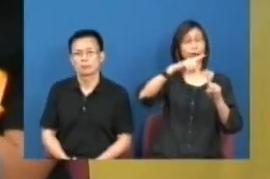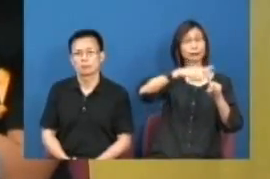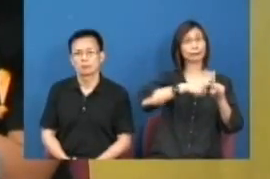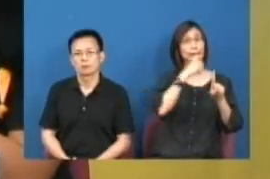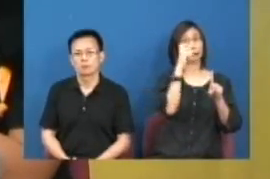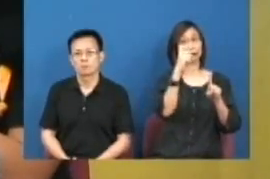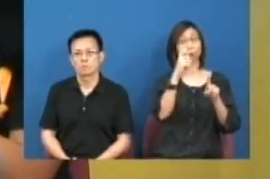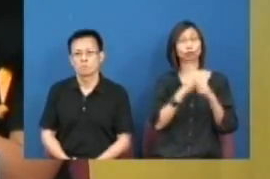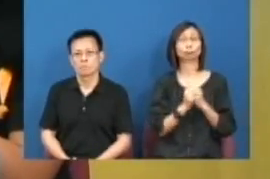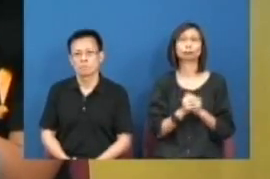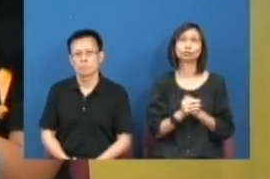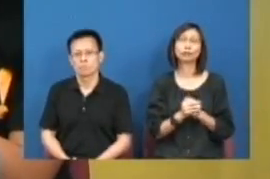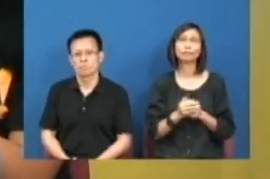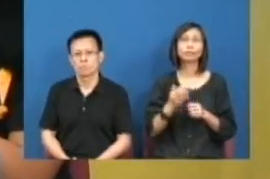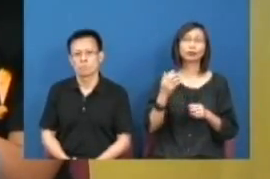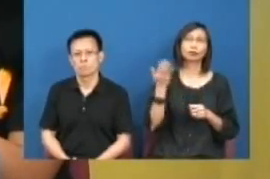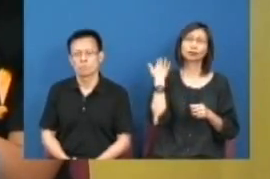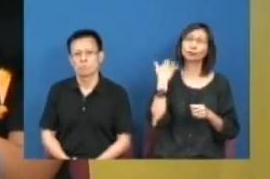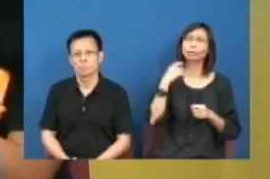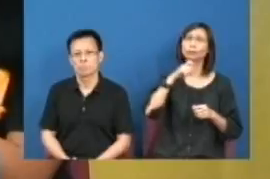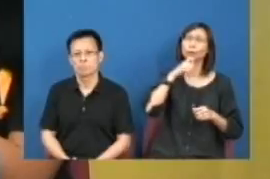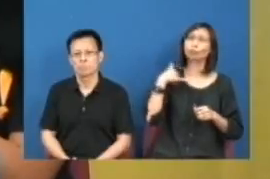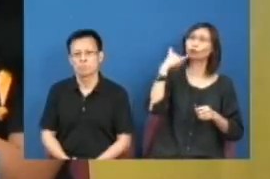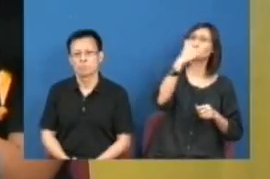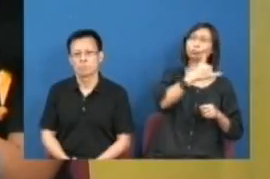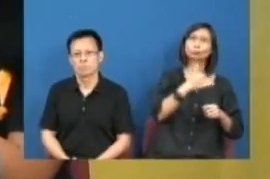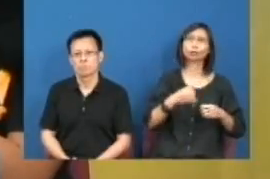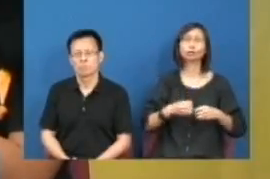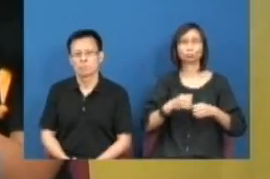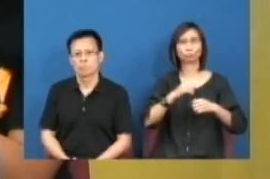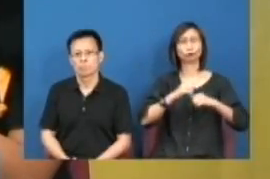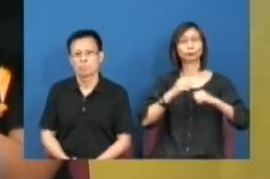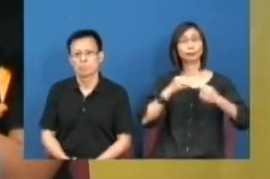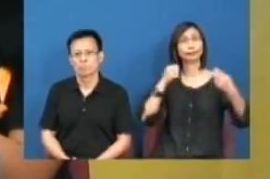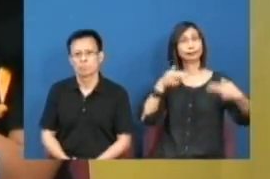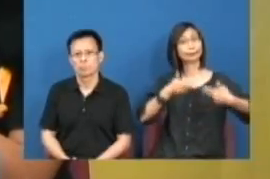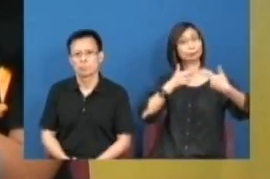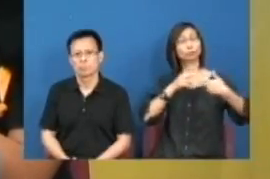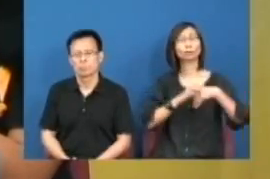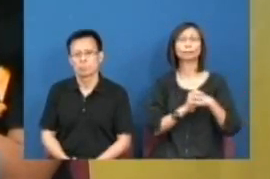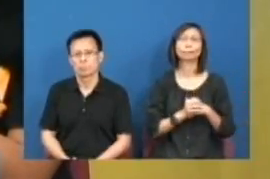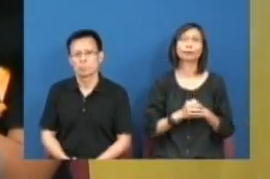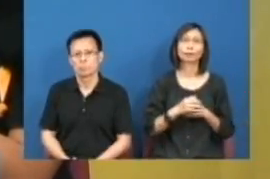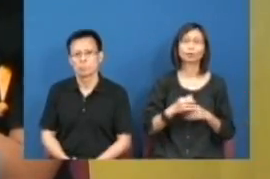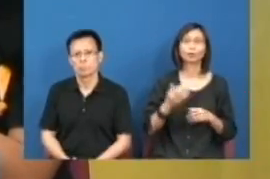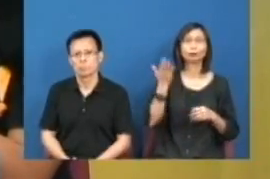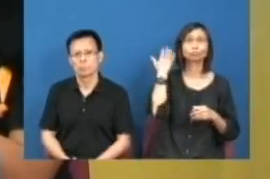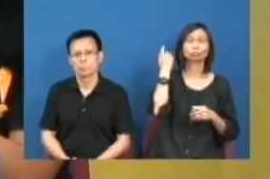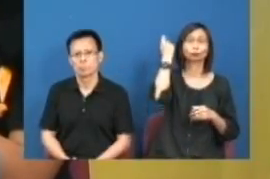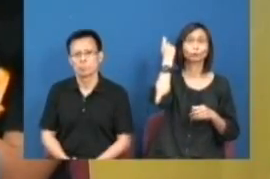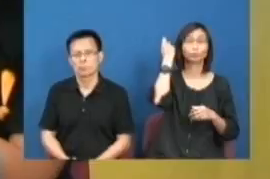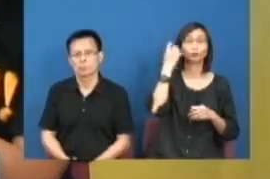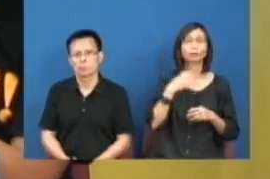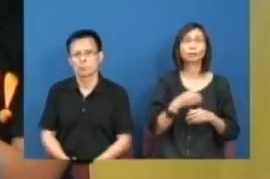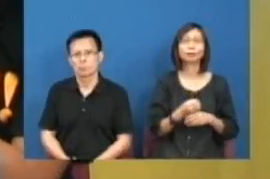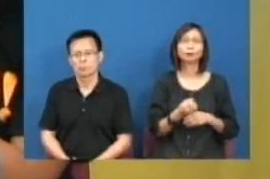卿姐，咁當然可能卿姐都會有一種諗法咧，就係話，咦，即係而家你會見到最近依幾日，即係